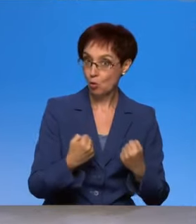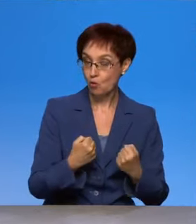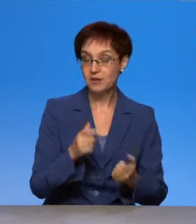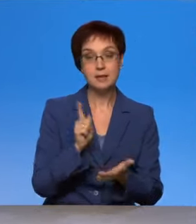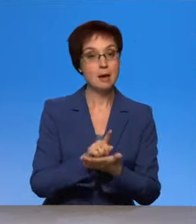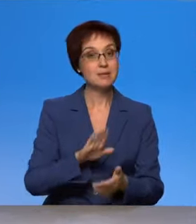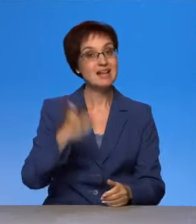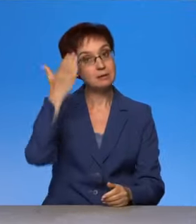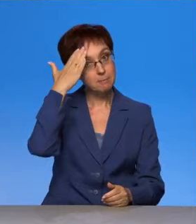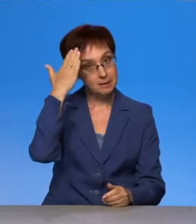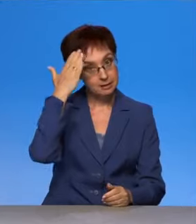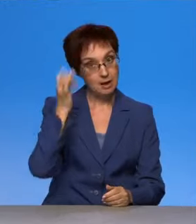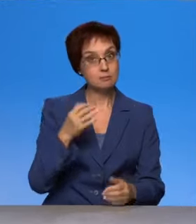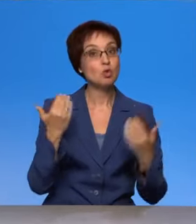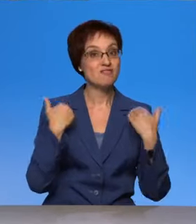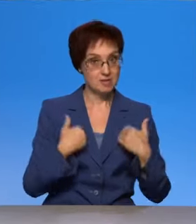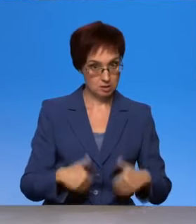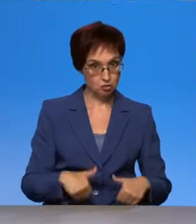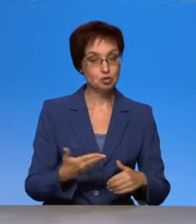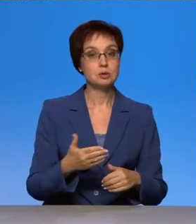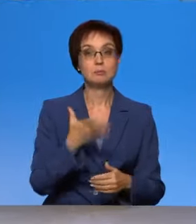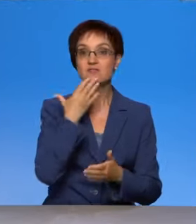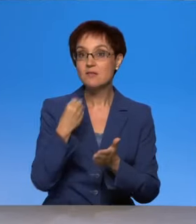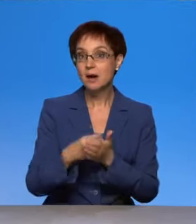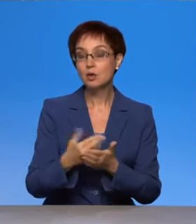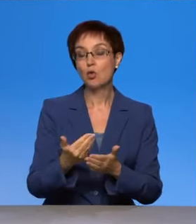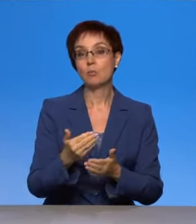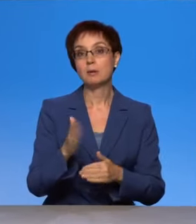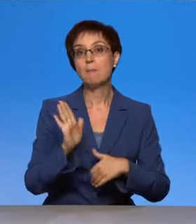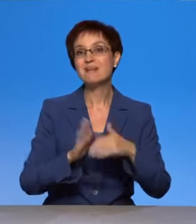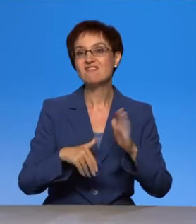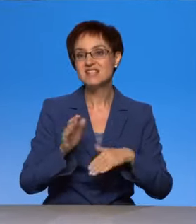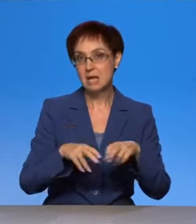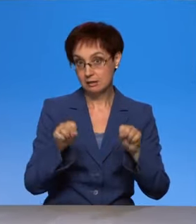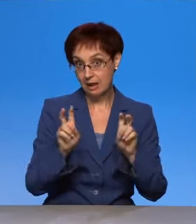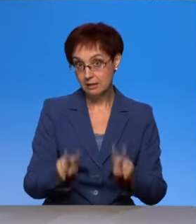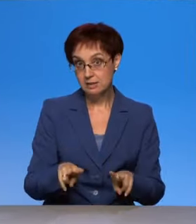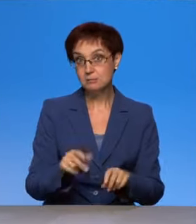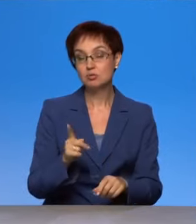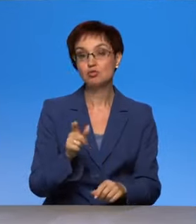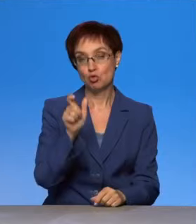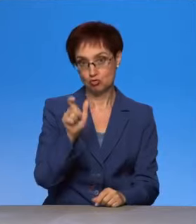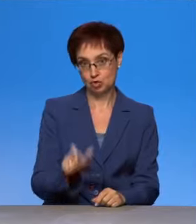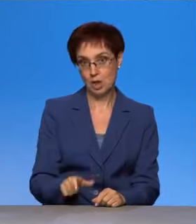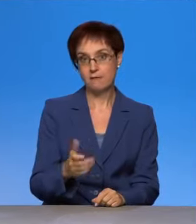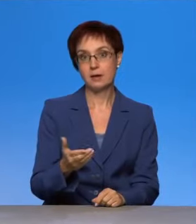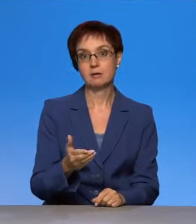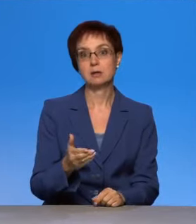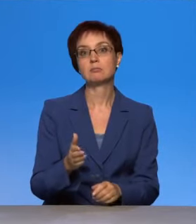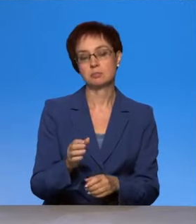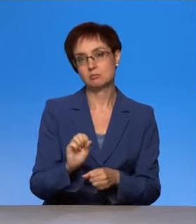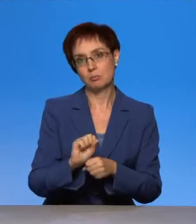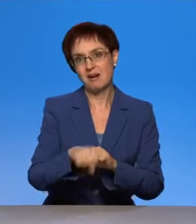физическом, а в своем профессионализме, что он, так сказать, вот справляется, он затребован на рынке,